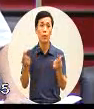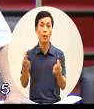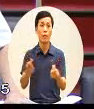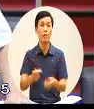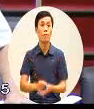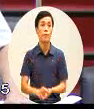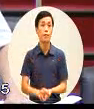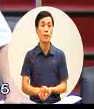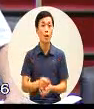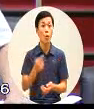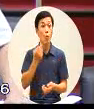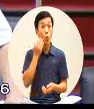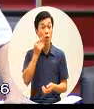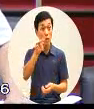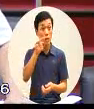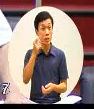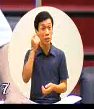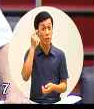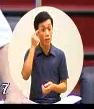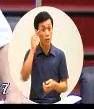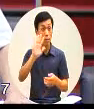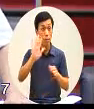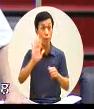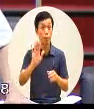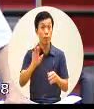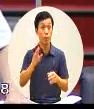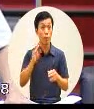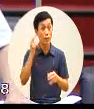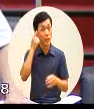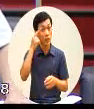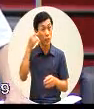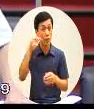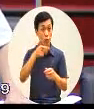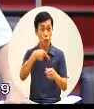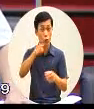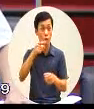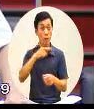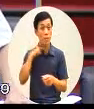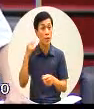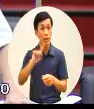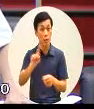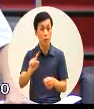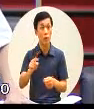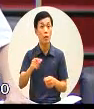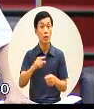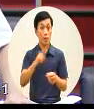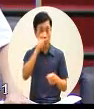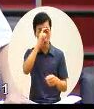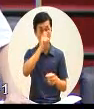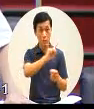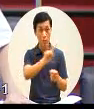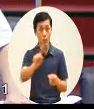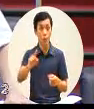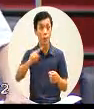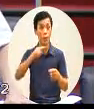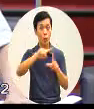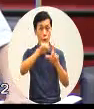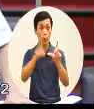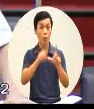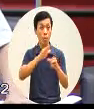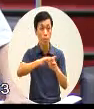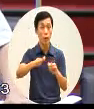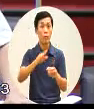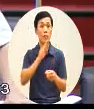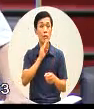好想未开的时阵哦，这句话吼，你个心中个细节呐，有可能代志就圆满啦。 是 啊，教育是安